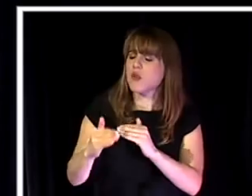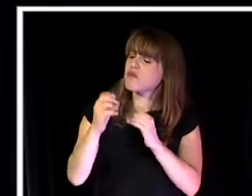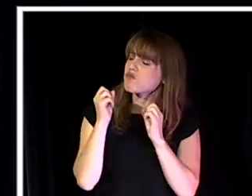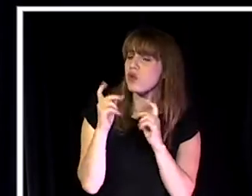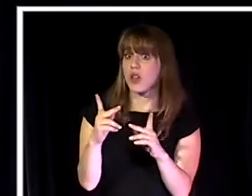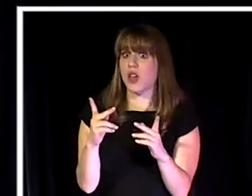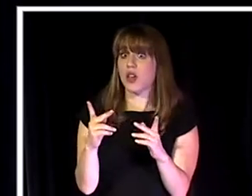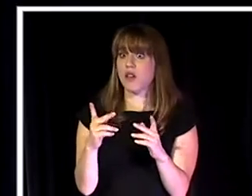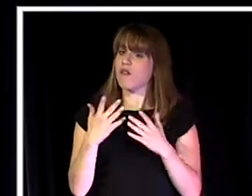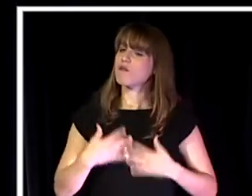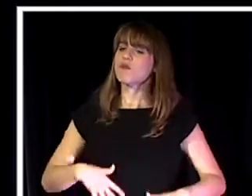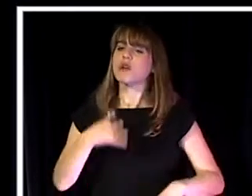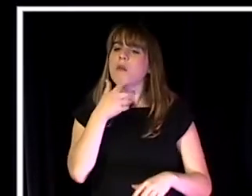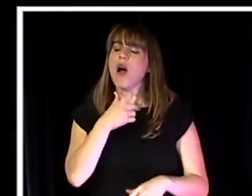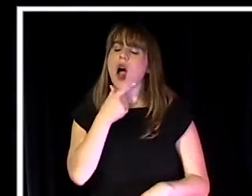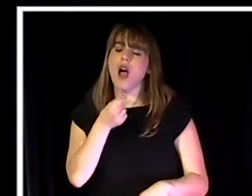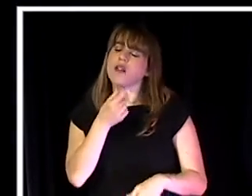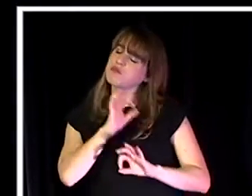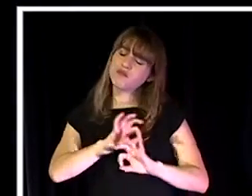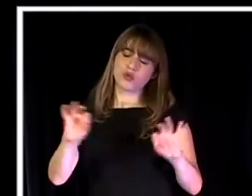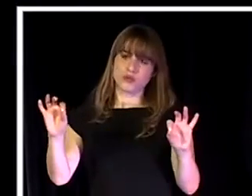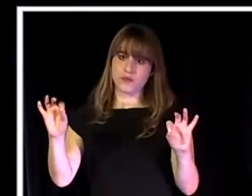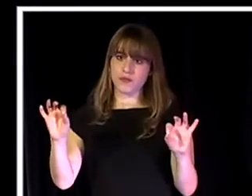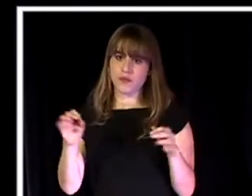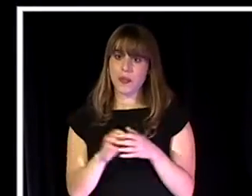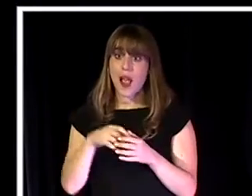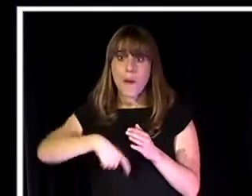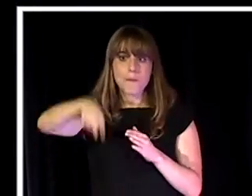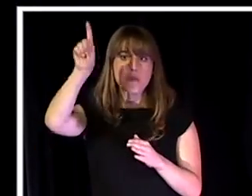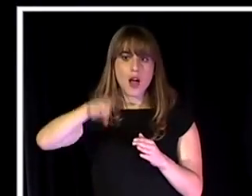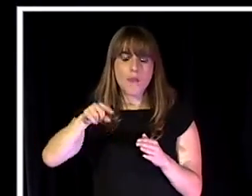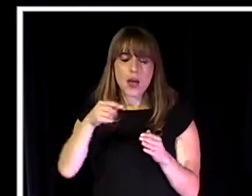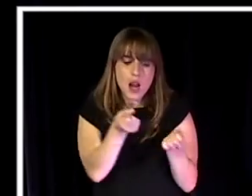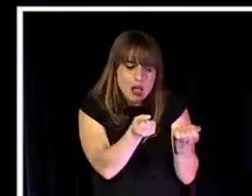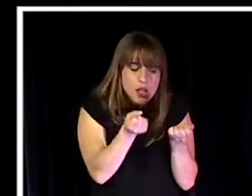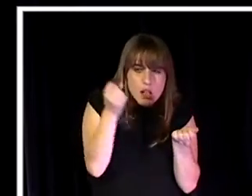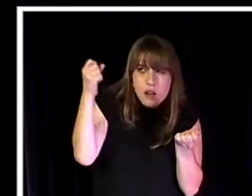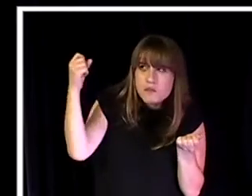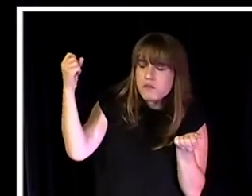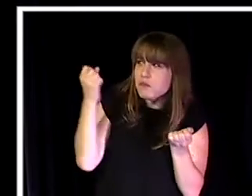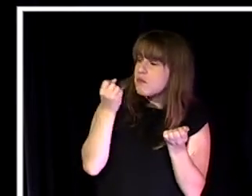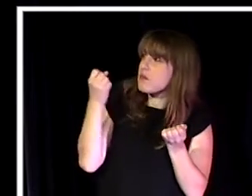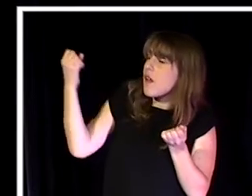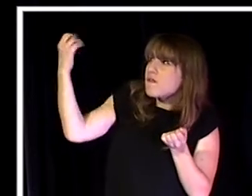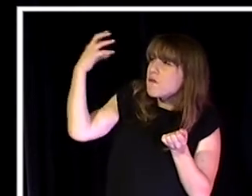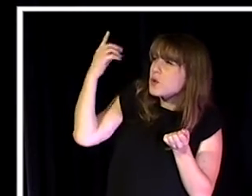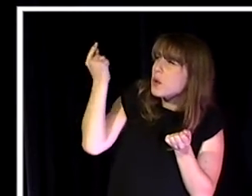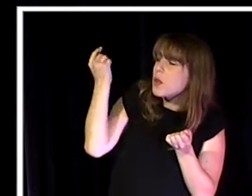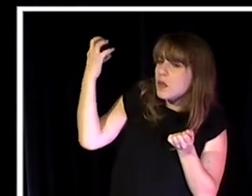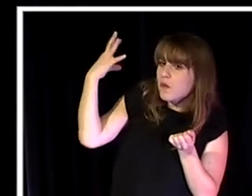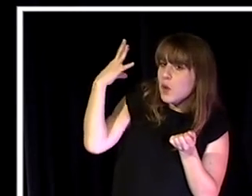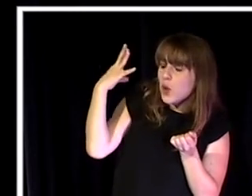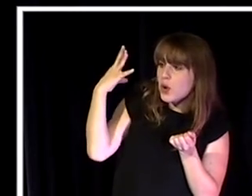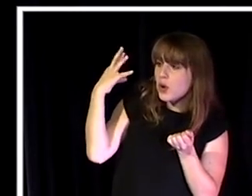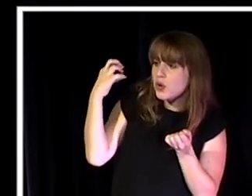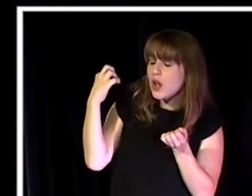θα το φανταζόταν?» Μια μέρα είδε μια στάλα φως να πέφτει μέσα από το συρτάρι. Ο ράφτης